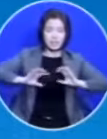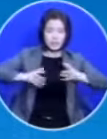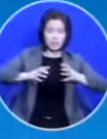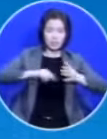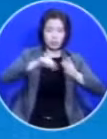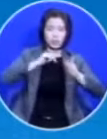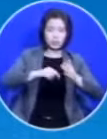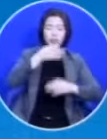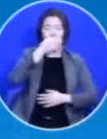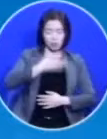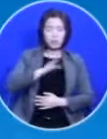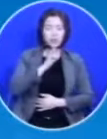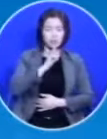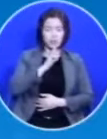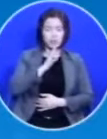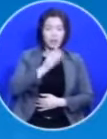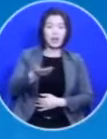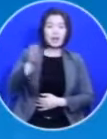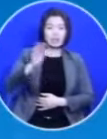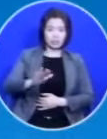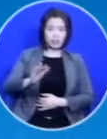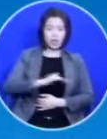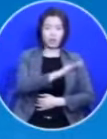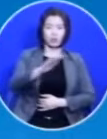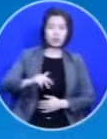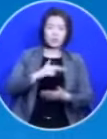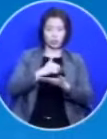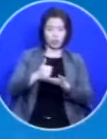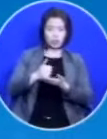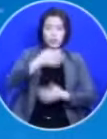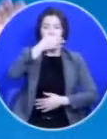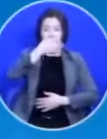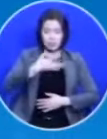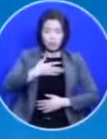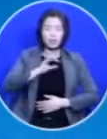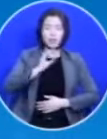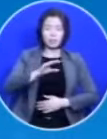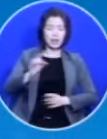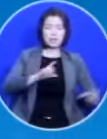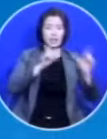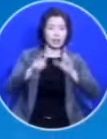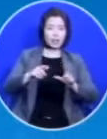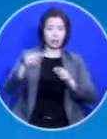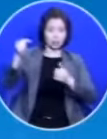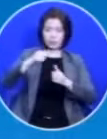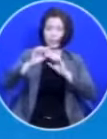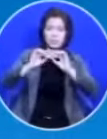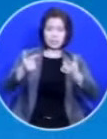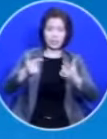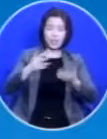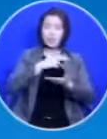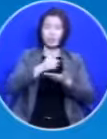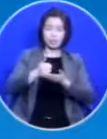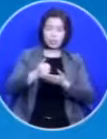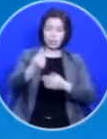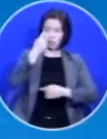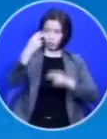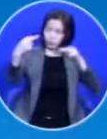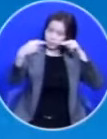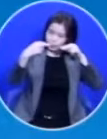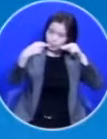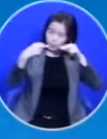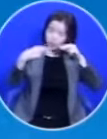힘든 거예요 그러나 우리 주님은 그냥 힘들게만 살 지 않 주님과 눈을 맞추고